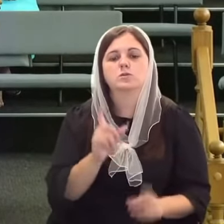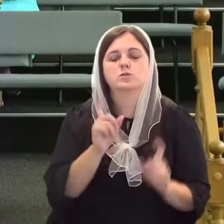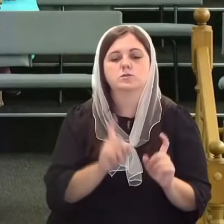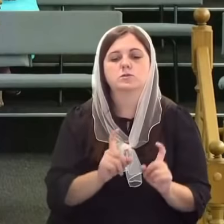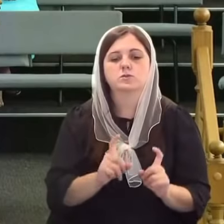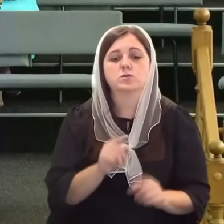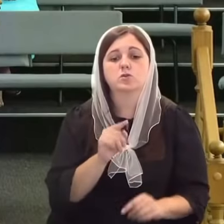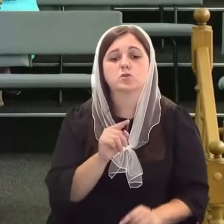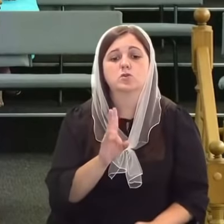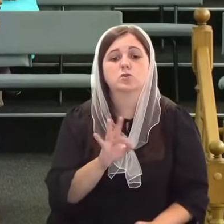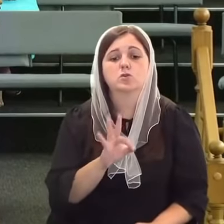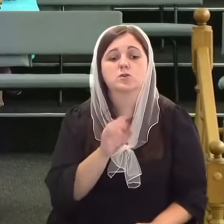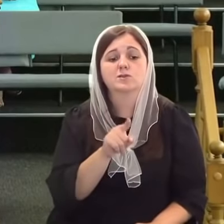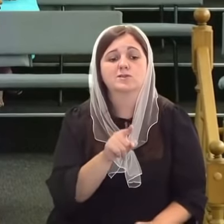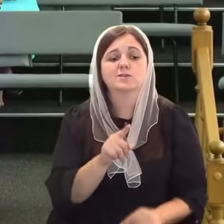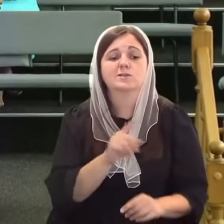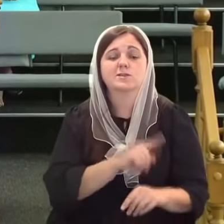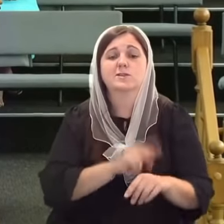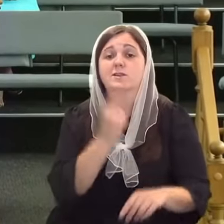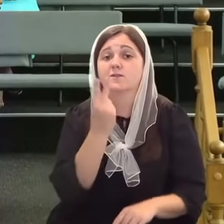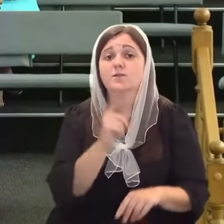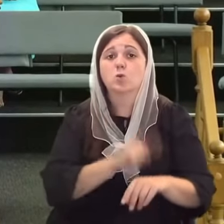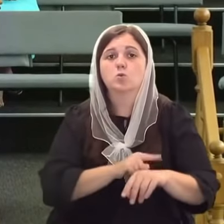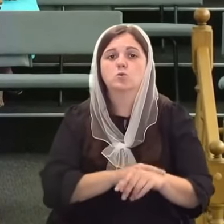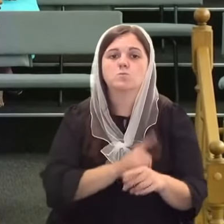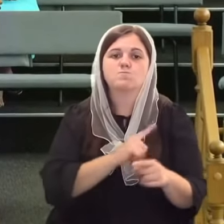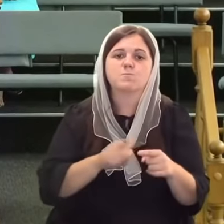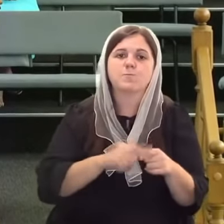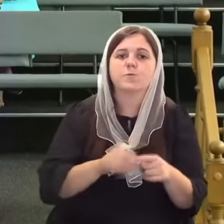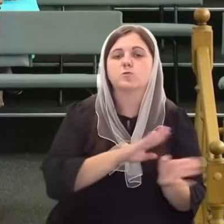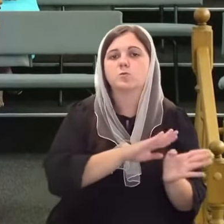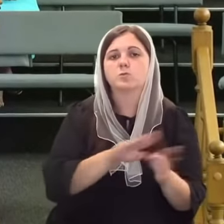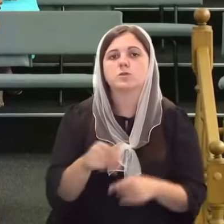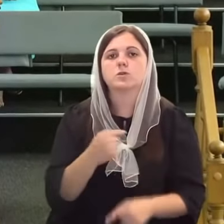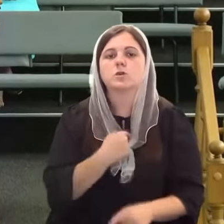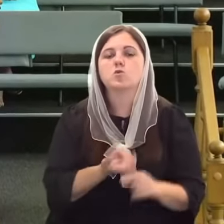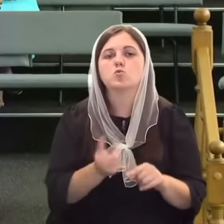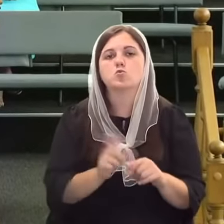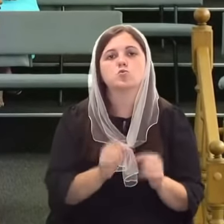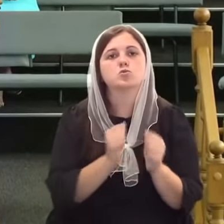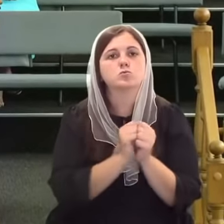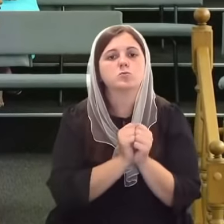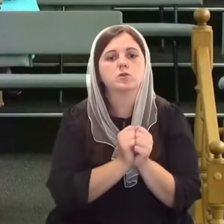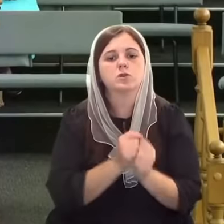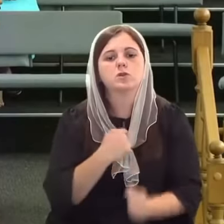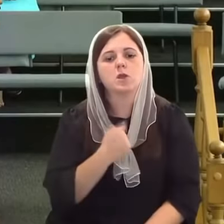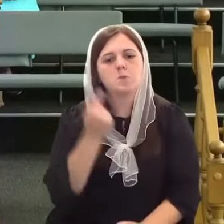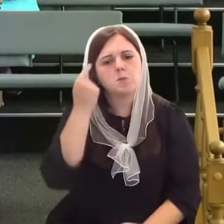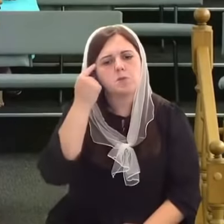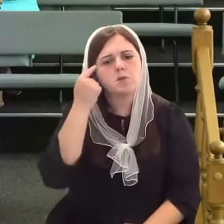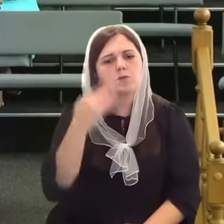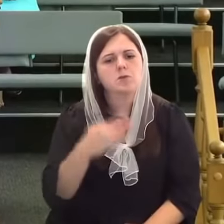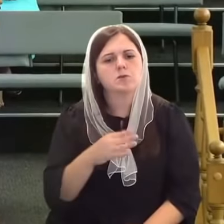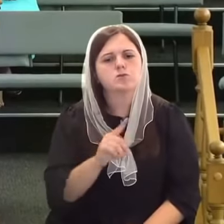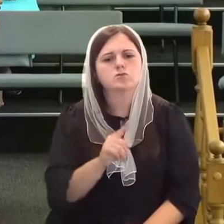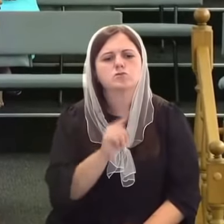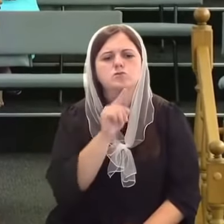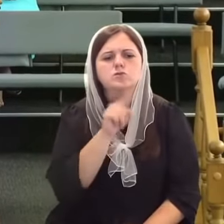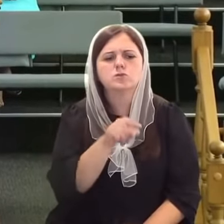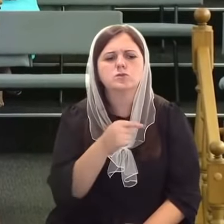2 часа пролетели, как 15-20 минут. Я очень сильно молился. Я помню, что тогда, находясь в